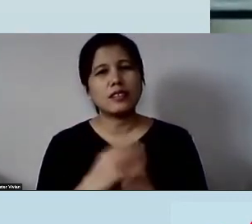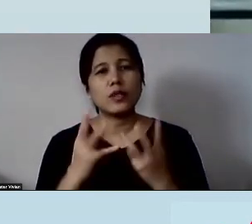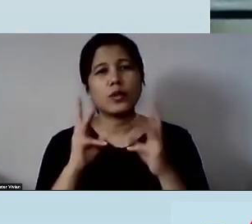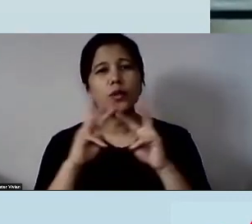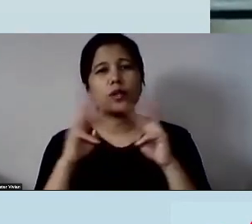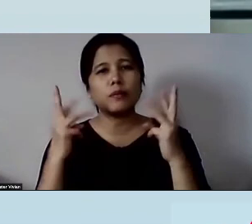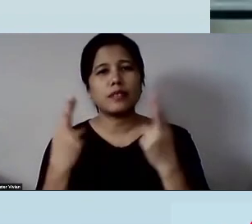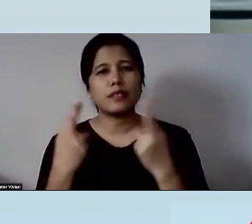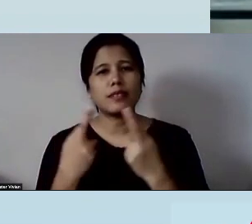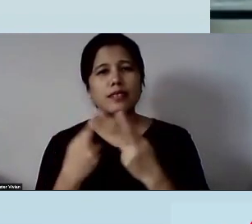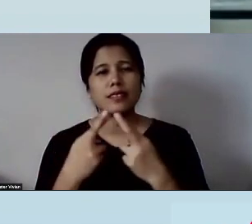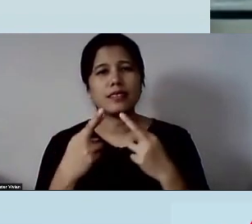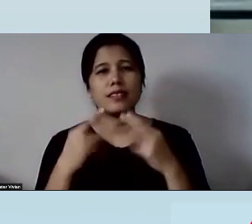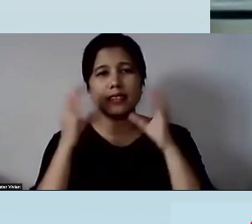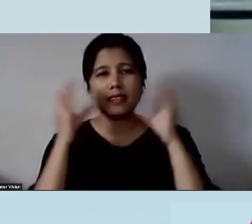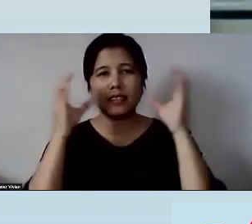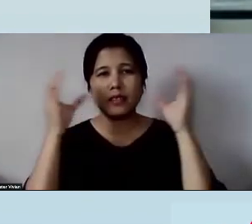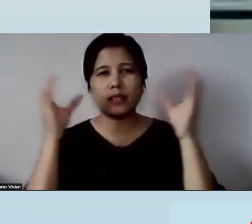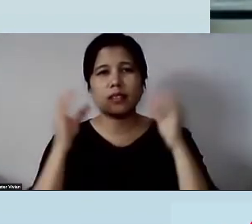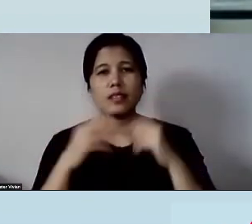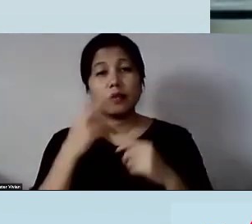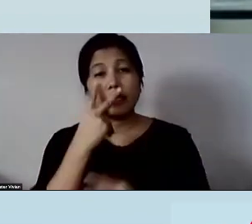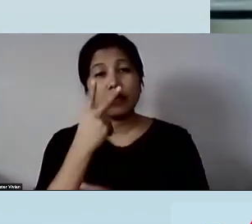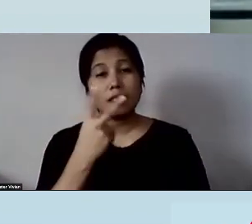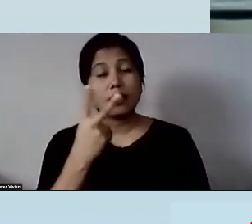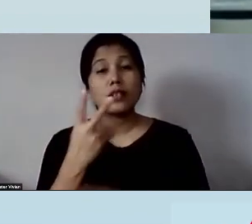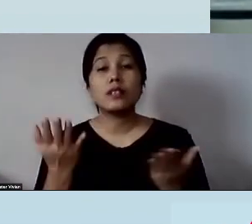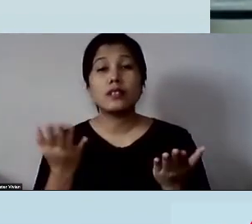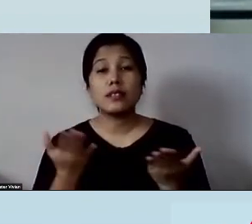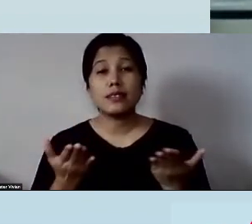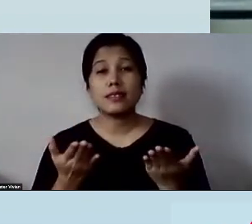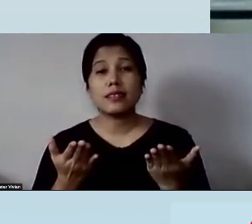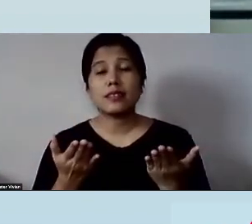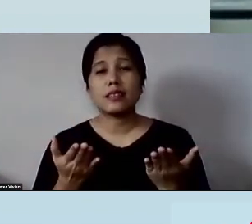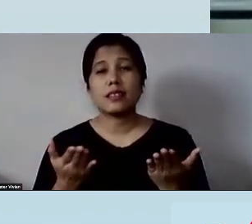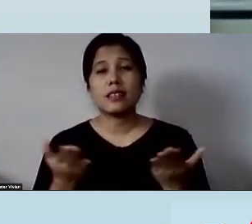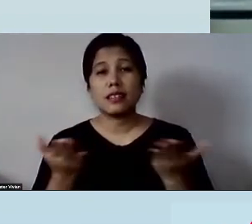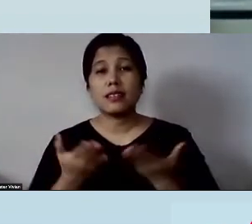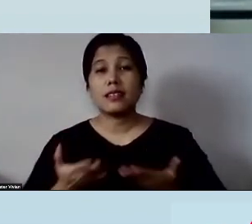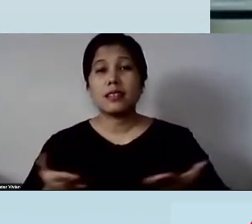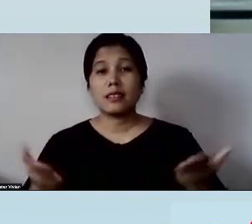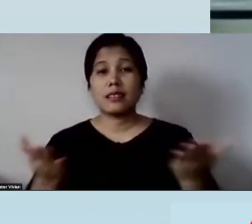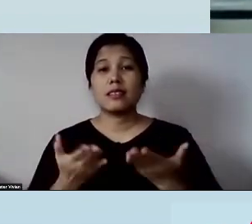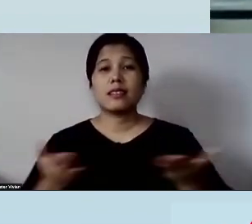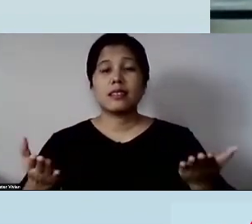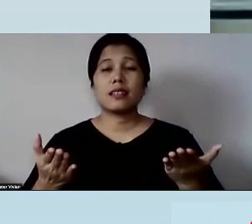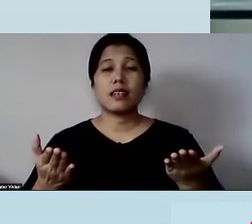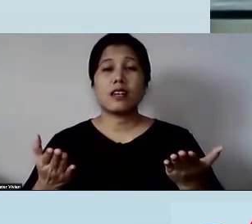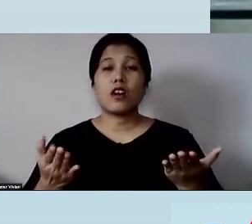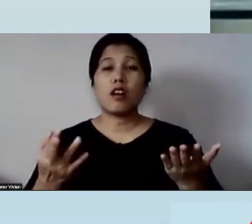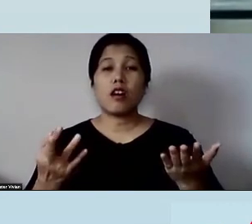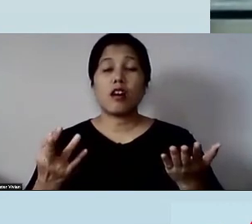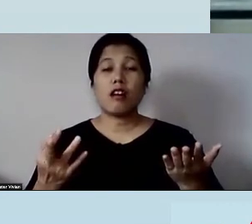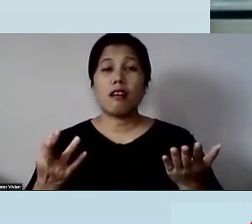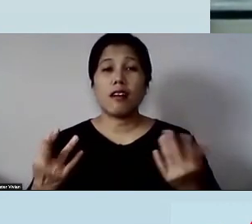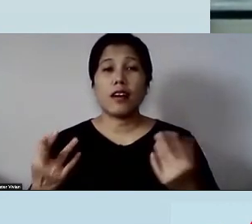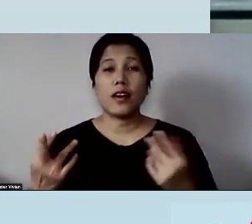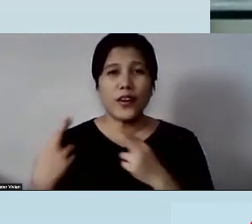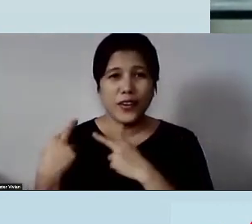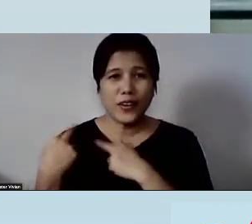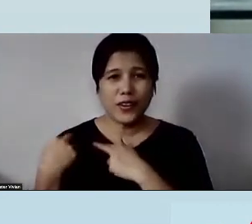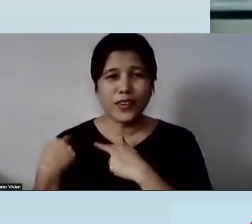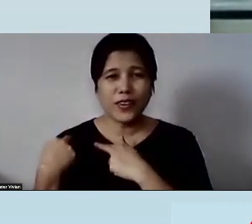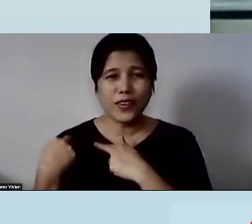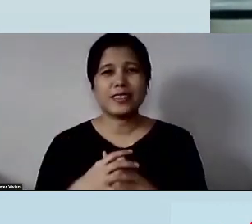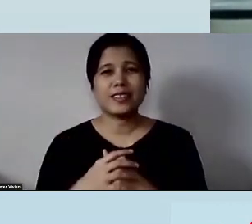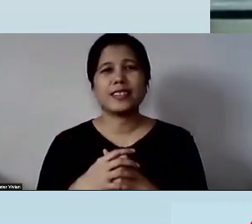this celebration. Kasi para makita natin kung saan talaga ang role ng mga schools natin pagdating